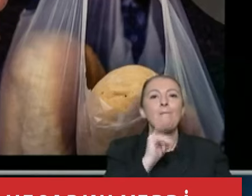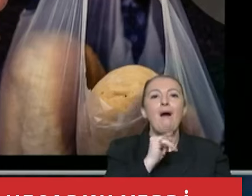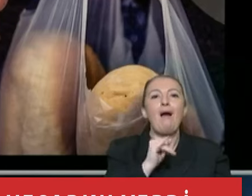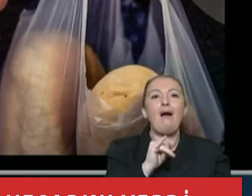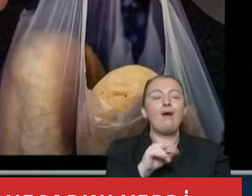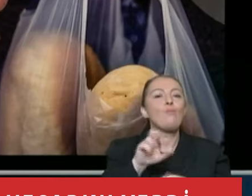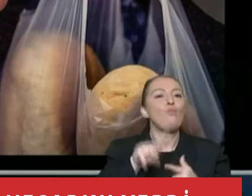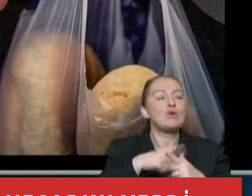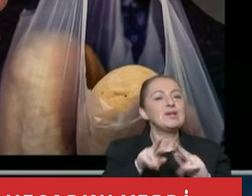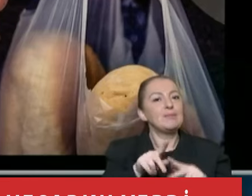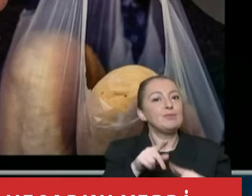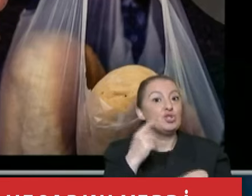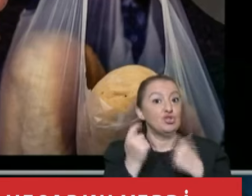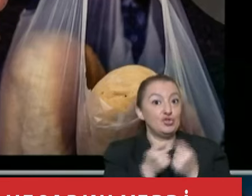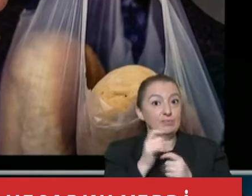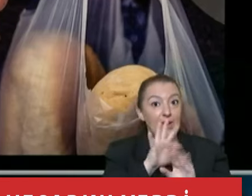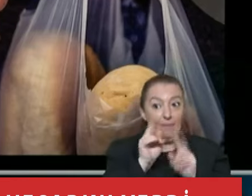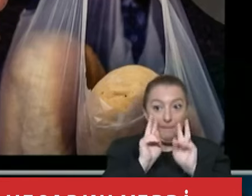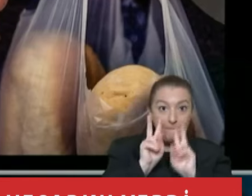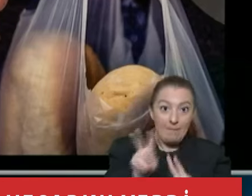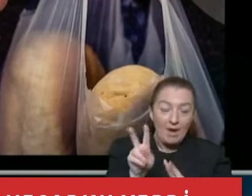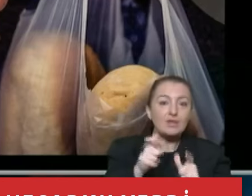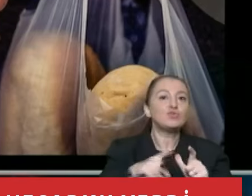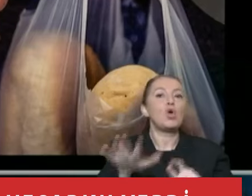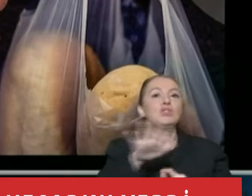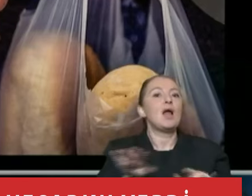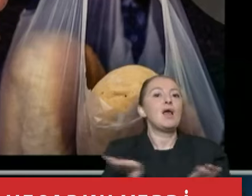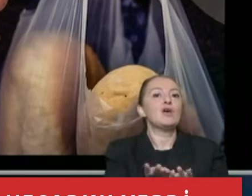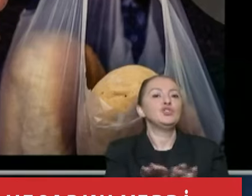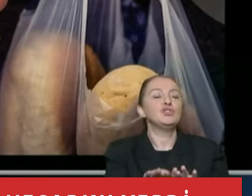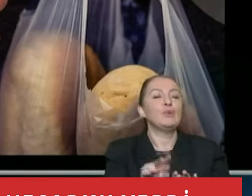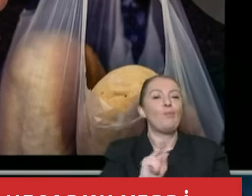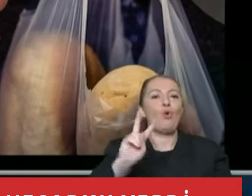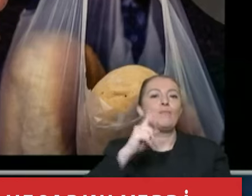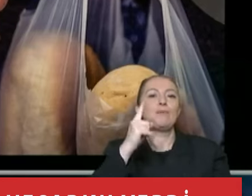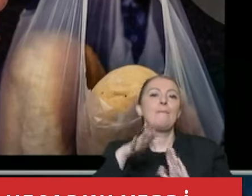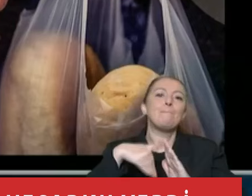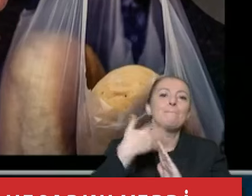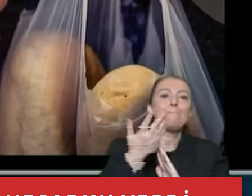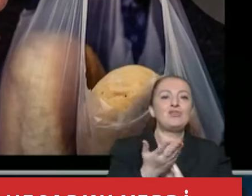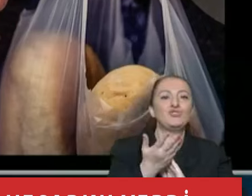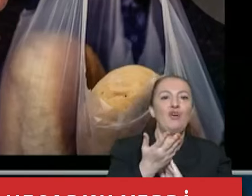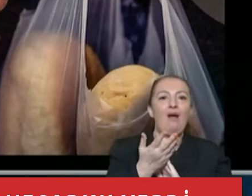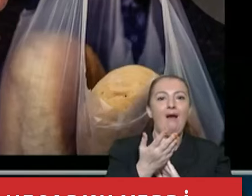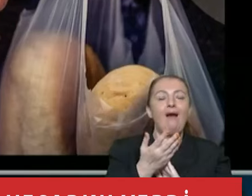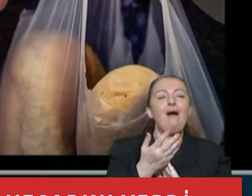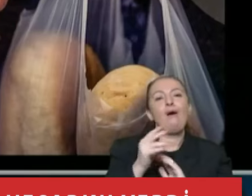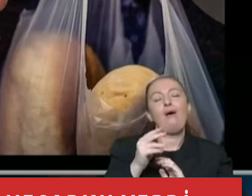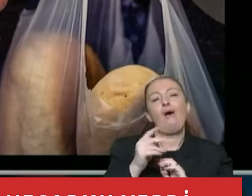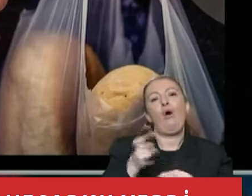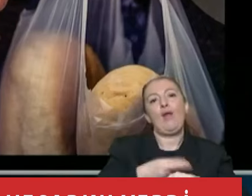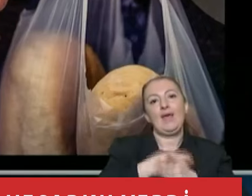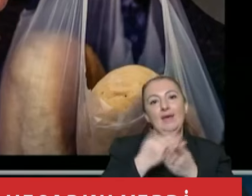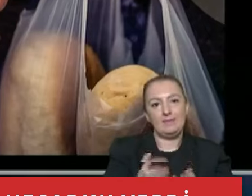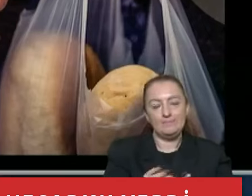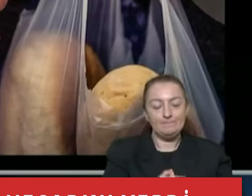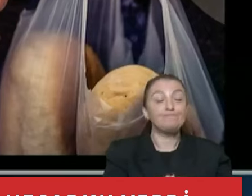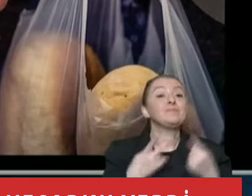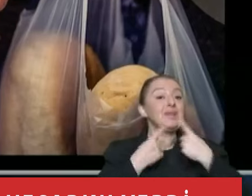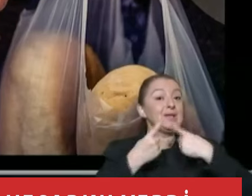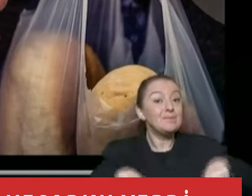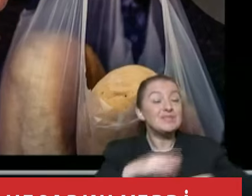işlerimize de bakarsanız sosyal Adalet vizyonumuz bir başka yönünü de burada görürsünüz Biz